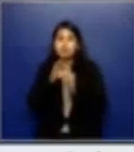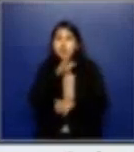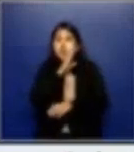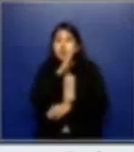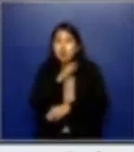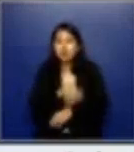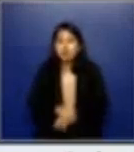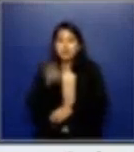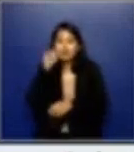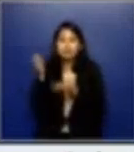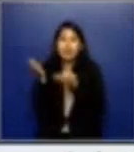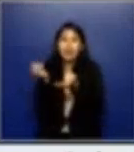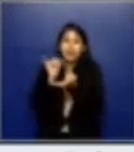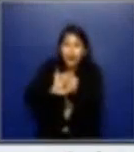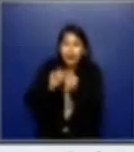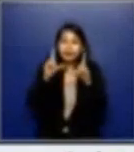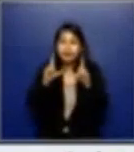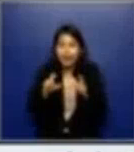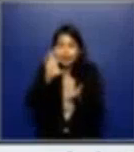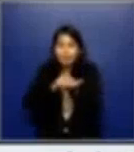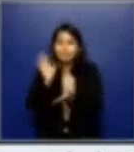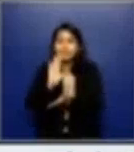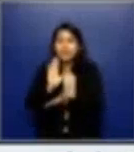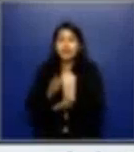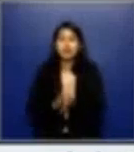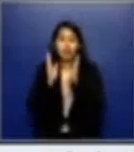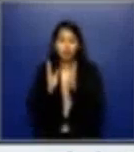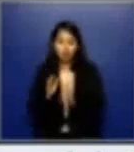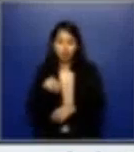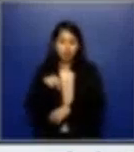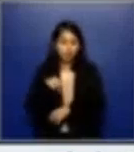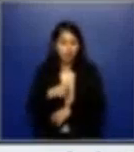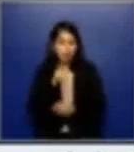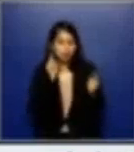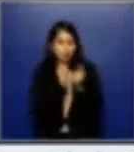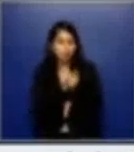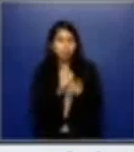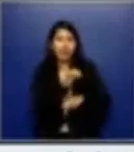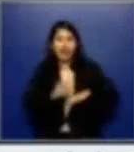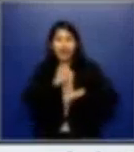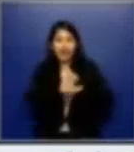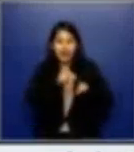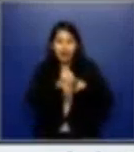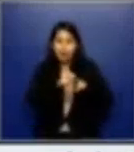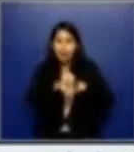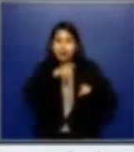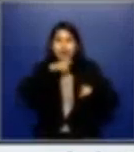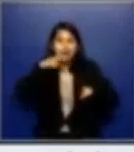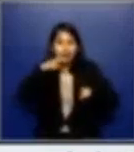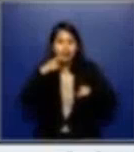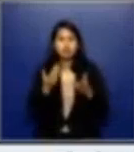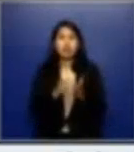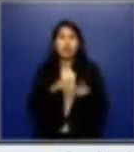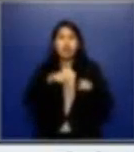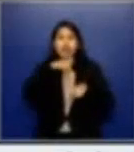ใครจะไปจับแกนอนอย่างนั้นน่ะแต่คนไปเจอแกไปดูไร่ข้าวโพดแกแห้งแล้ง